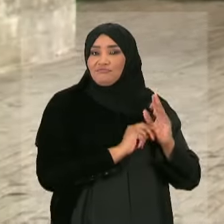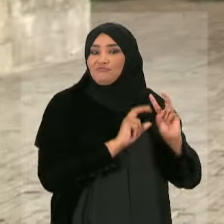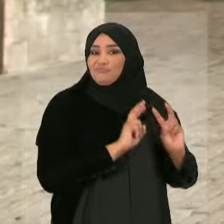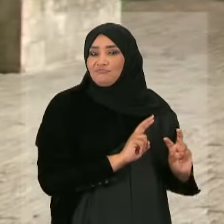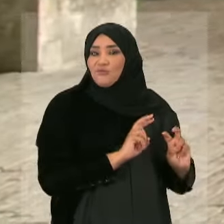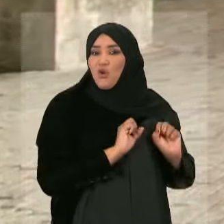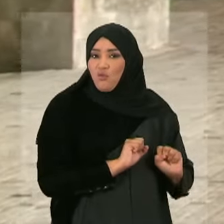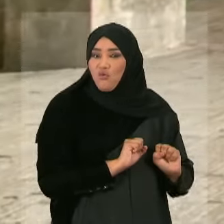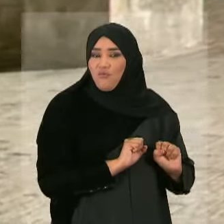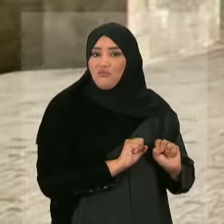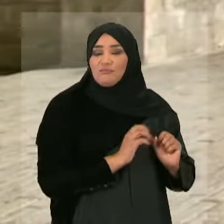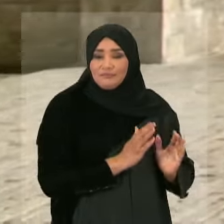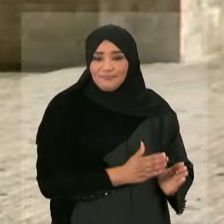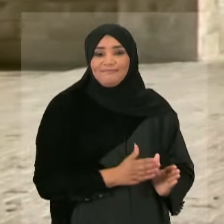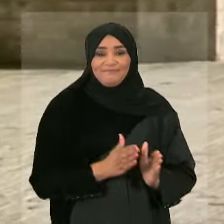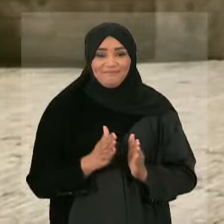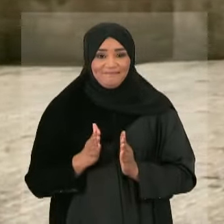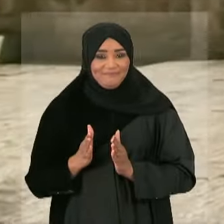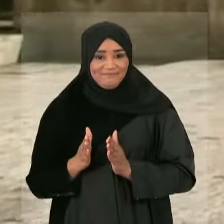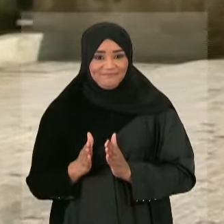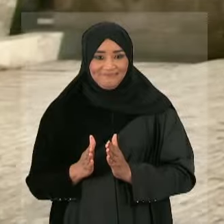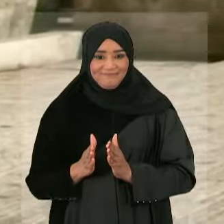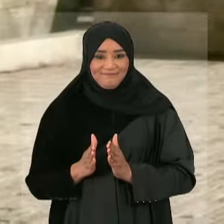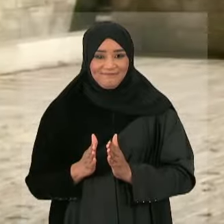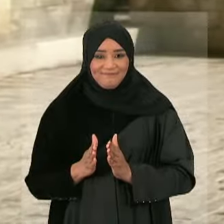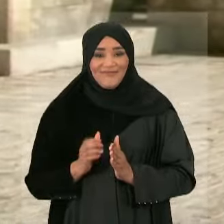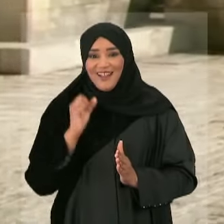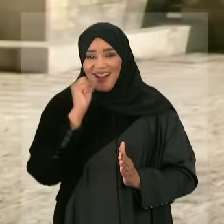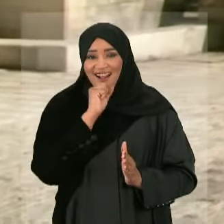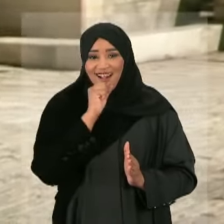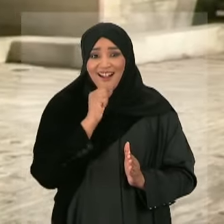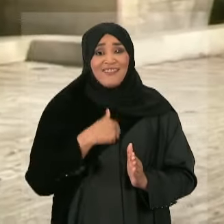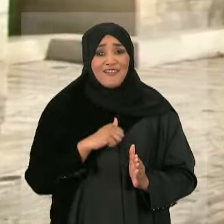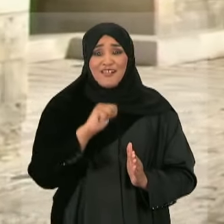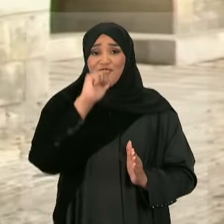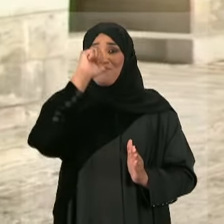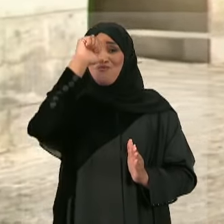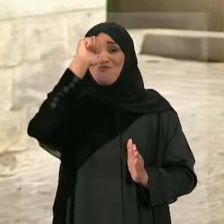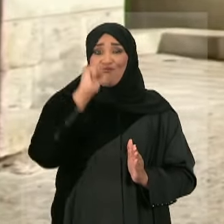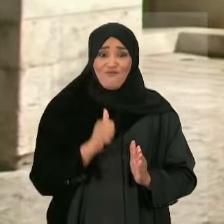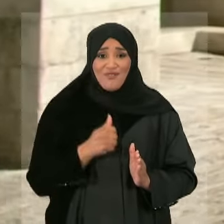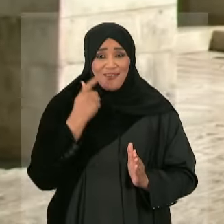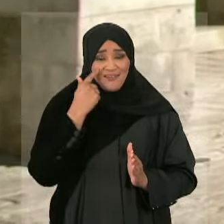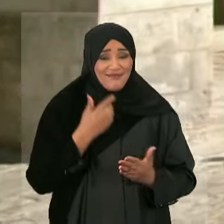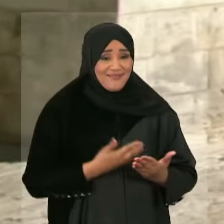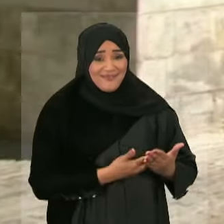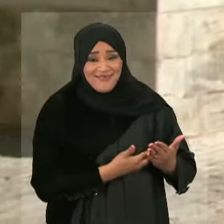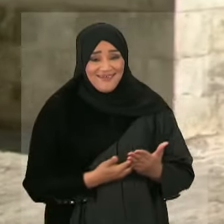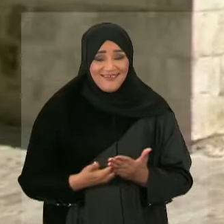والنيني ميتكم، ميت معين العذراء